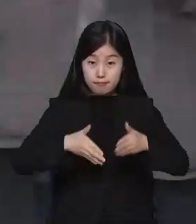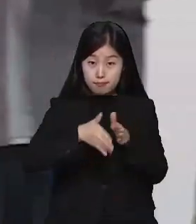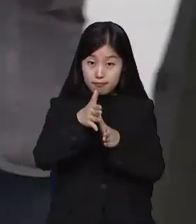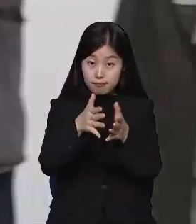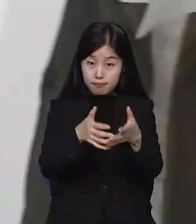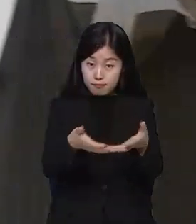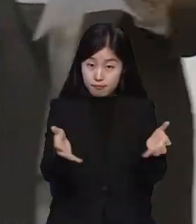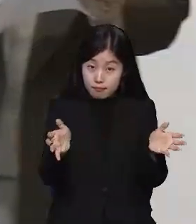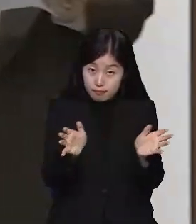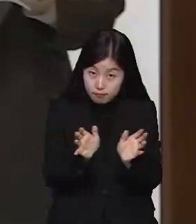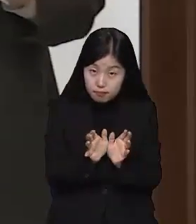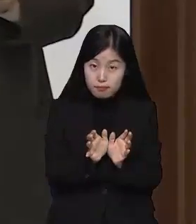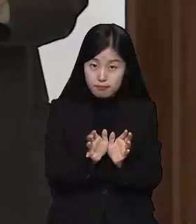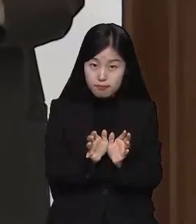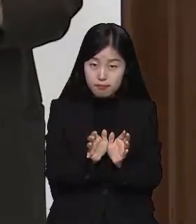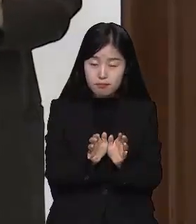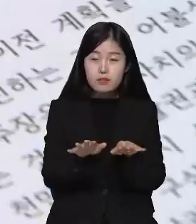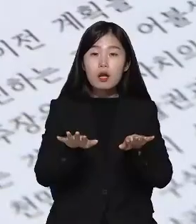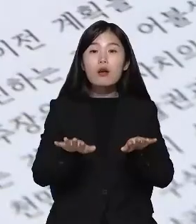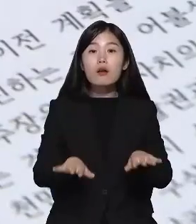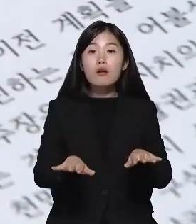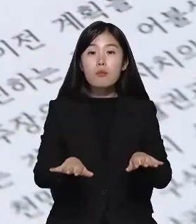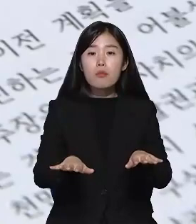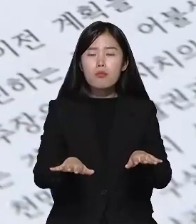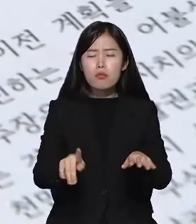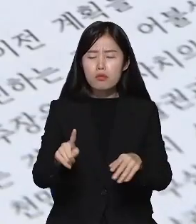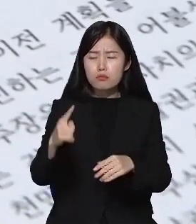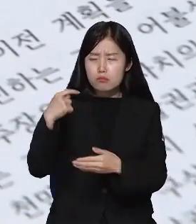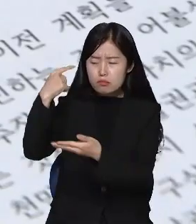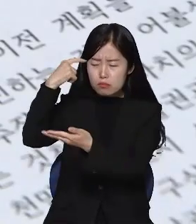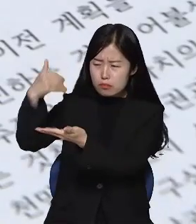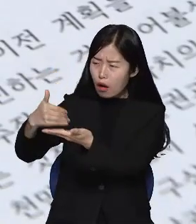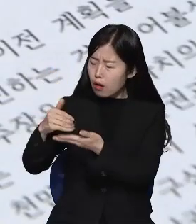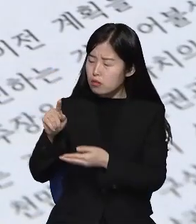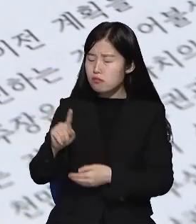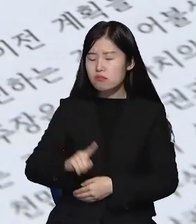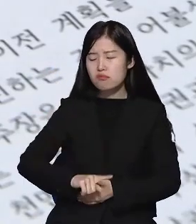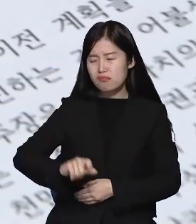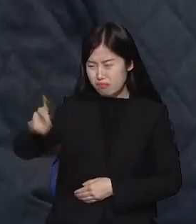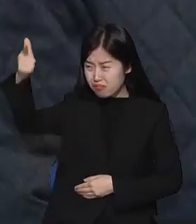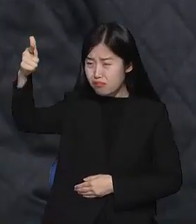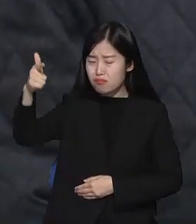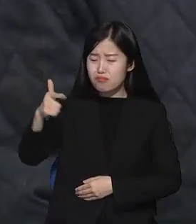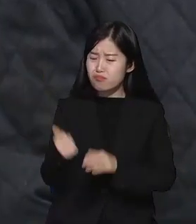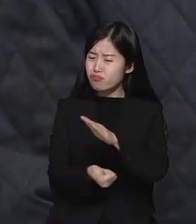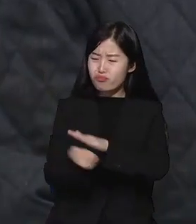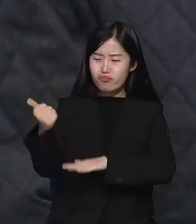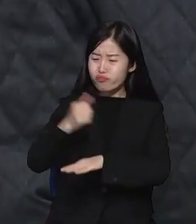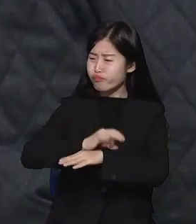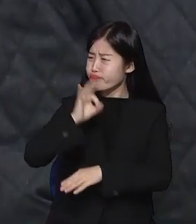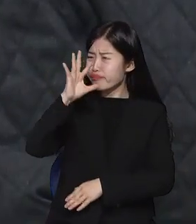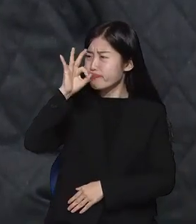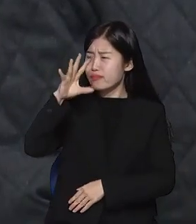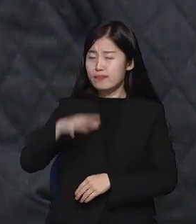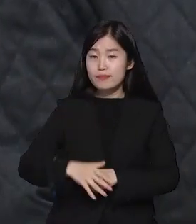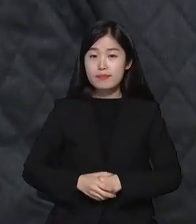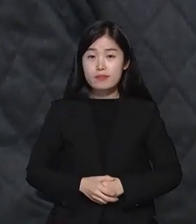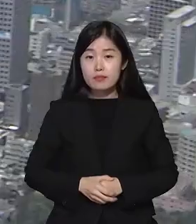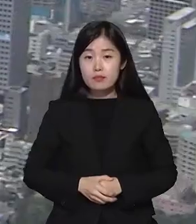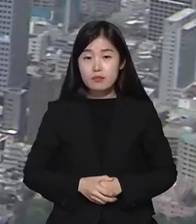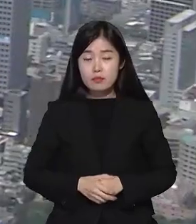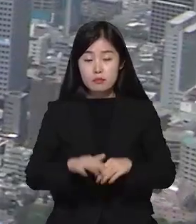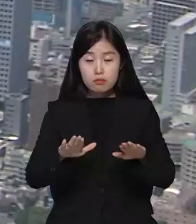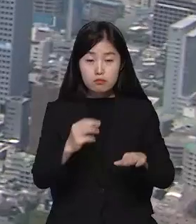시민단체들은 여당이 추진하는 메가시티 구상은 실현 가능성이 없는 총선용 포퓰리즘이라고 규탄했습니다.